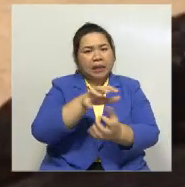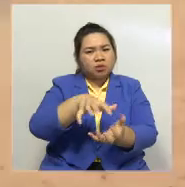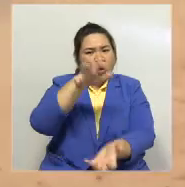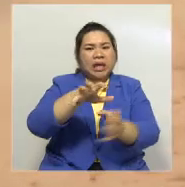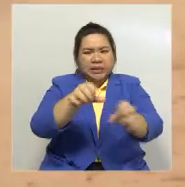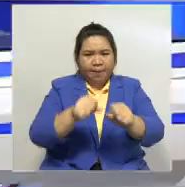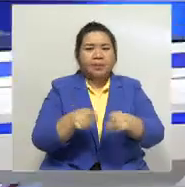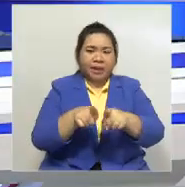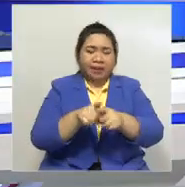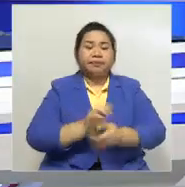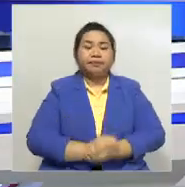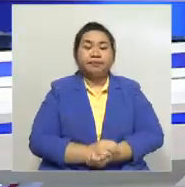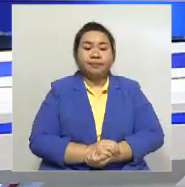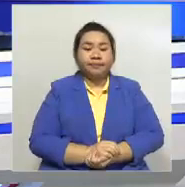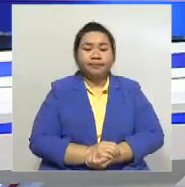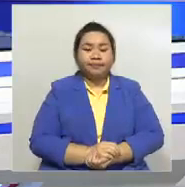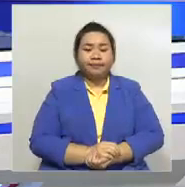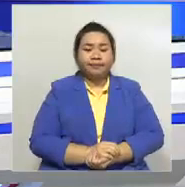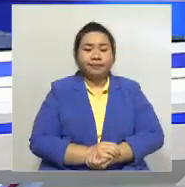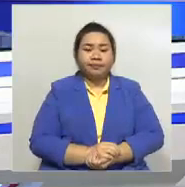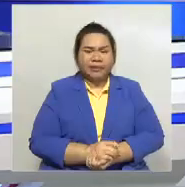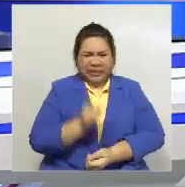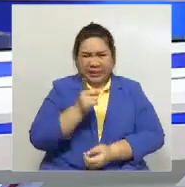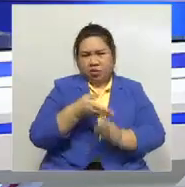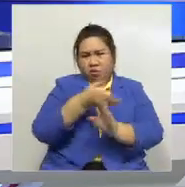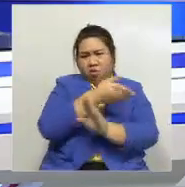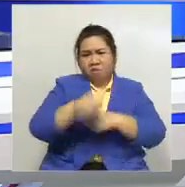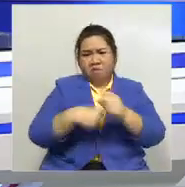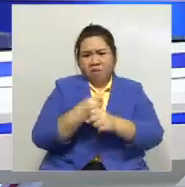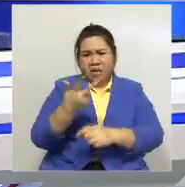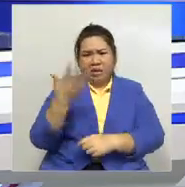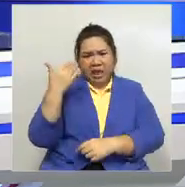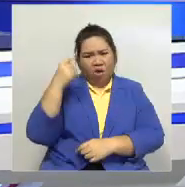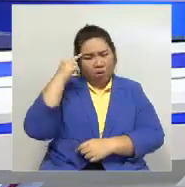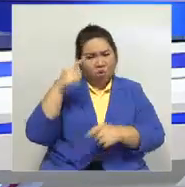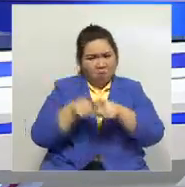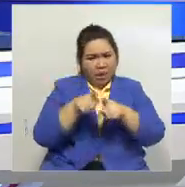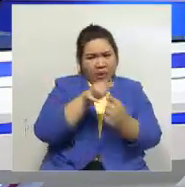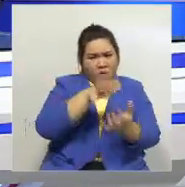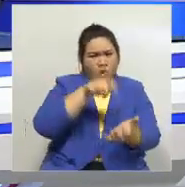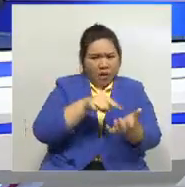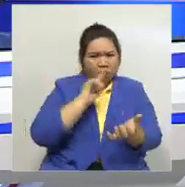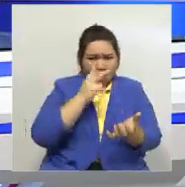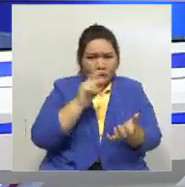ข้กันอย่างเต็มที่ทีเดียวนะขณะนี้นะคะ ก่อนหน้านี้ก็ปีที่แล้วเนี่ยคิดว่าตัวนี้หรือเปล่าก็ไม่รู้เหมือนกันนะเดี๋ยวลองดูครับ